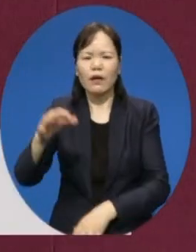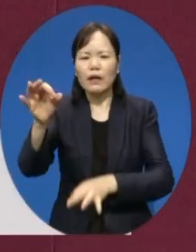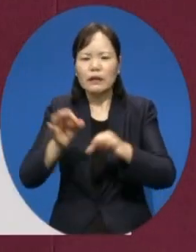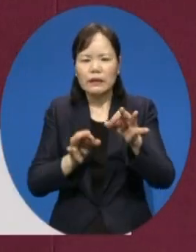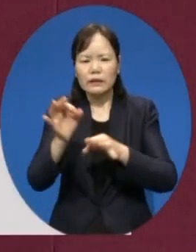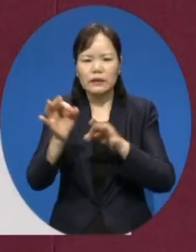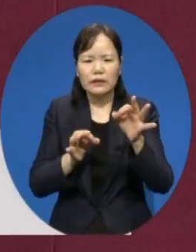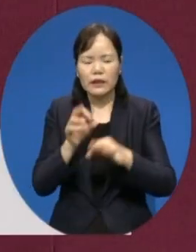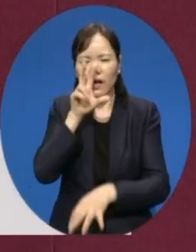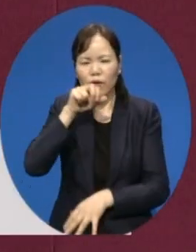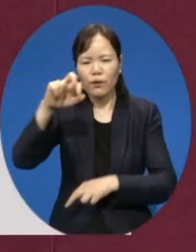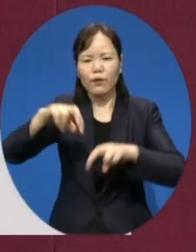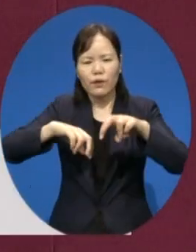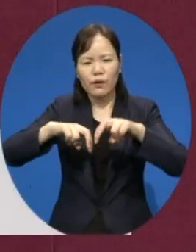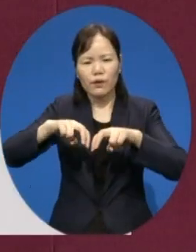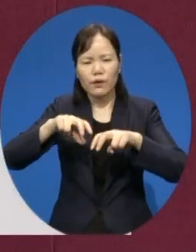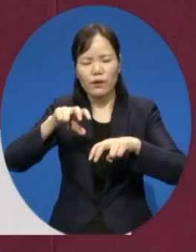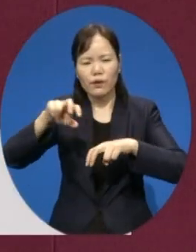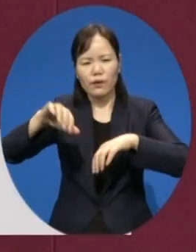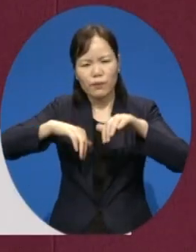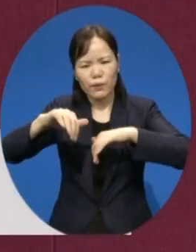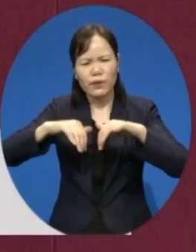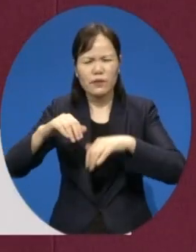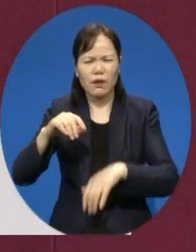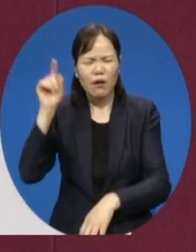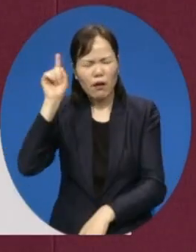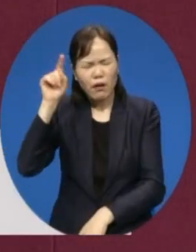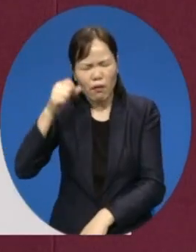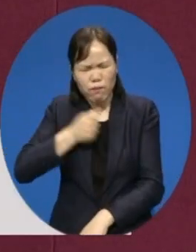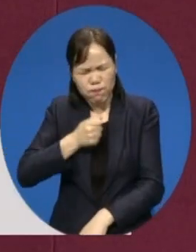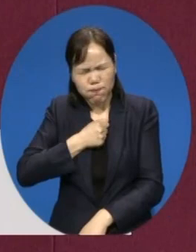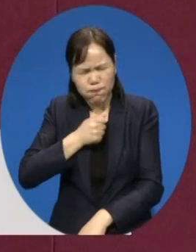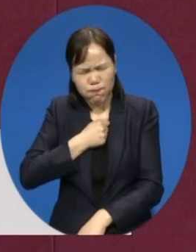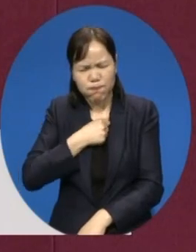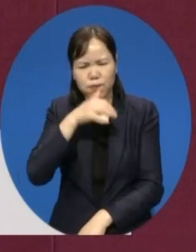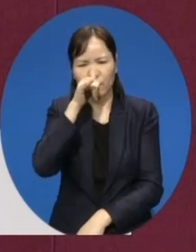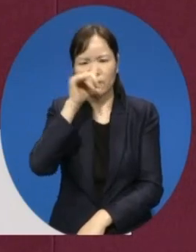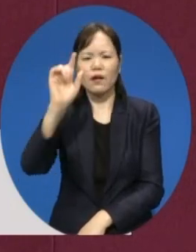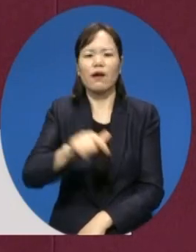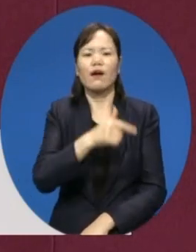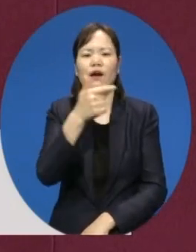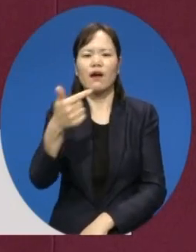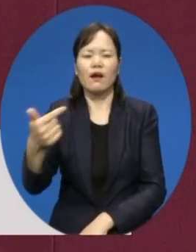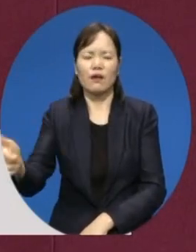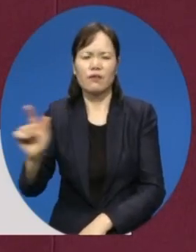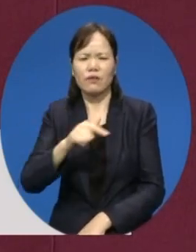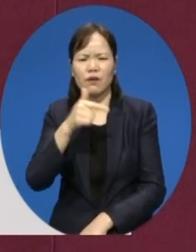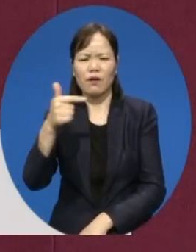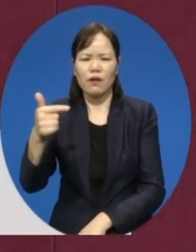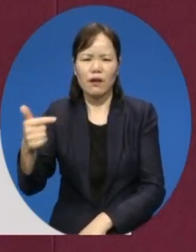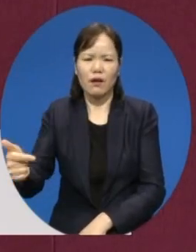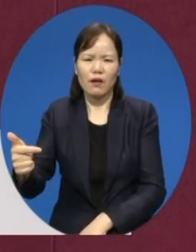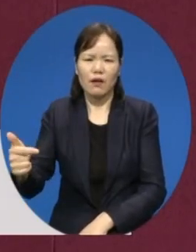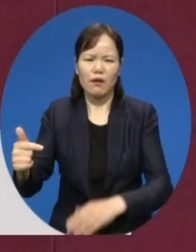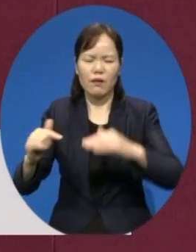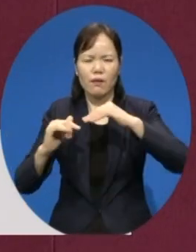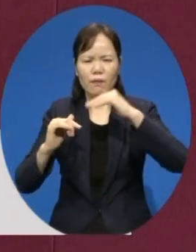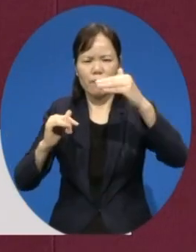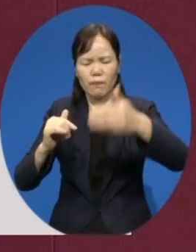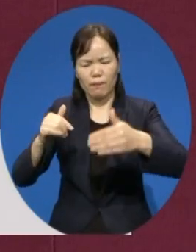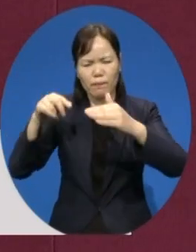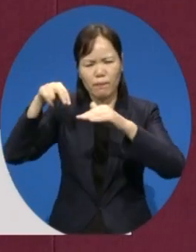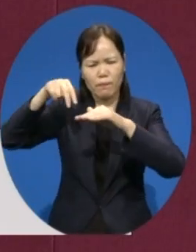골목에서 매일 탄식이 터져나옵니다. 하루하루 벼랑 끝으로 가고 있는